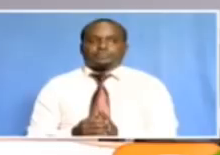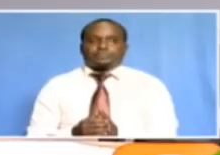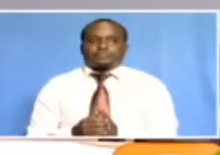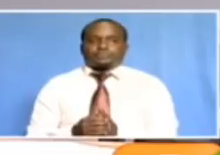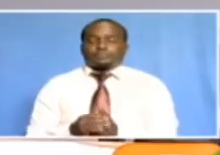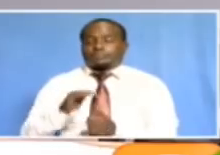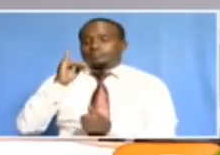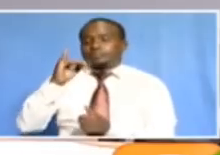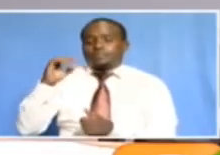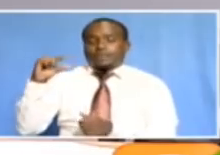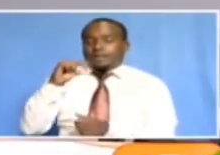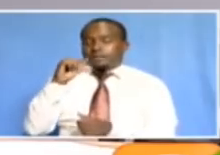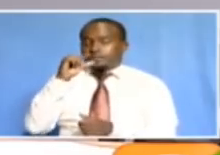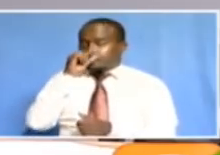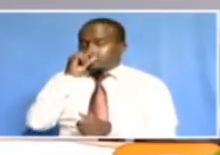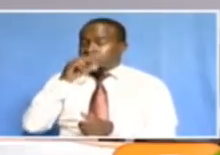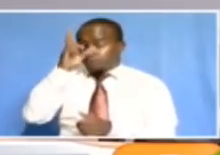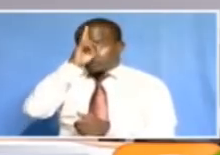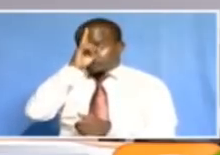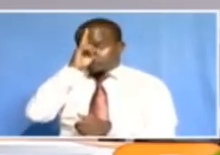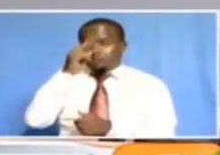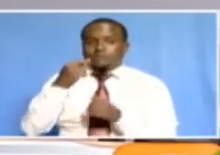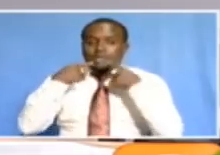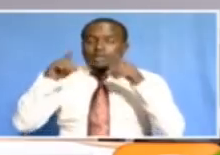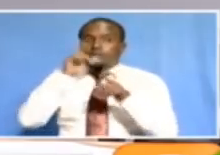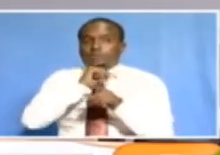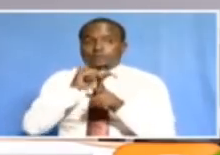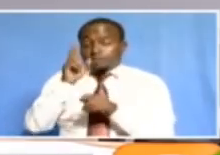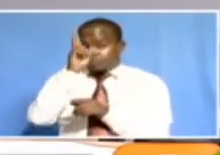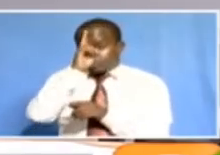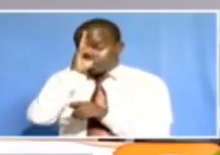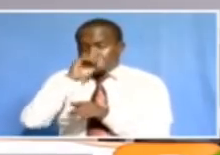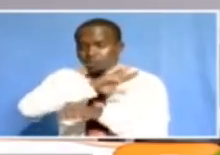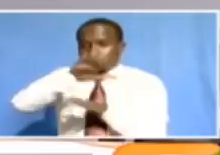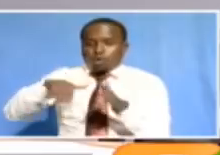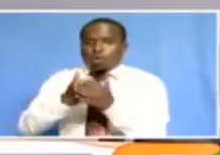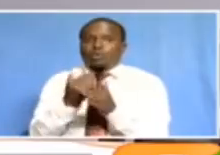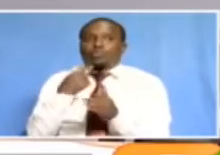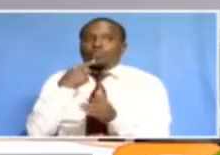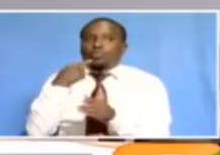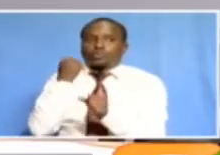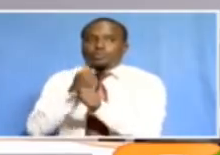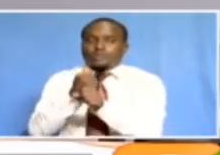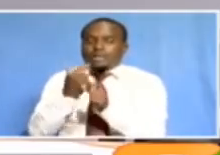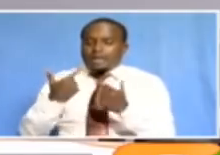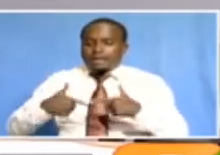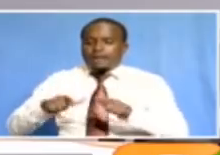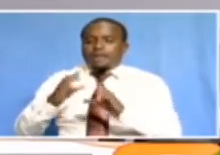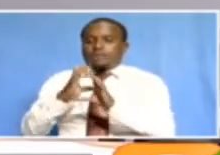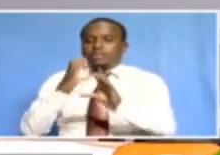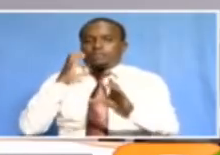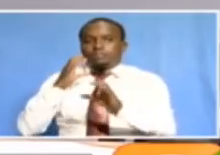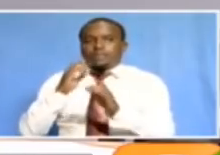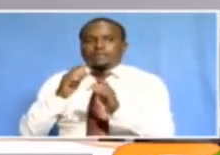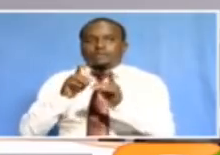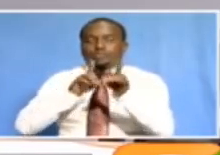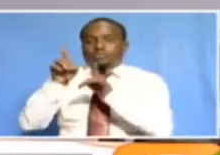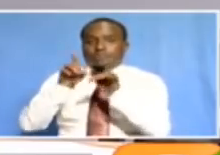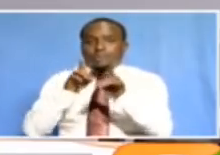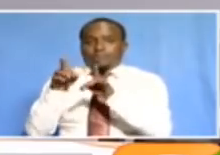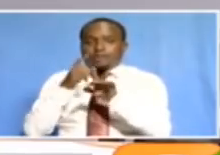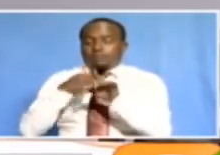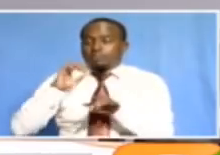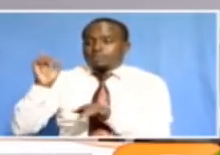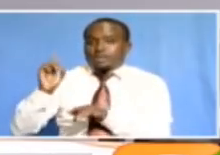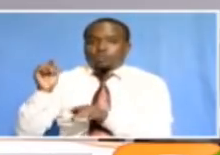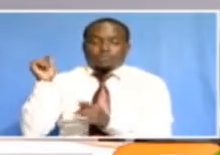Inspekta mkuu wa polisi Joseph Boinet ametangaza kwamba maafisa wote waliokuwa kazini na kuruhusu basi la homeboys kusafiri kutoka